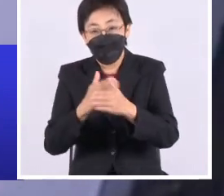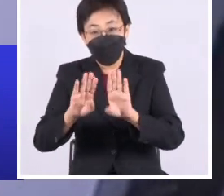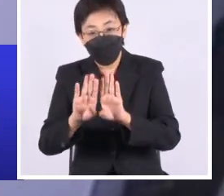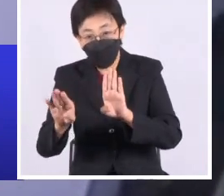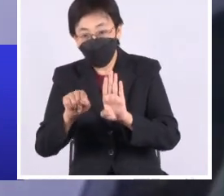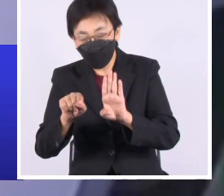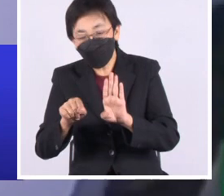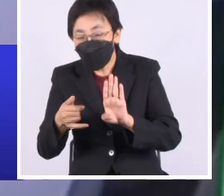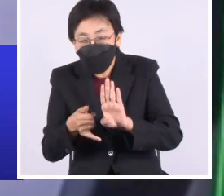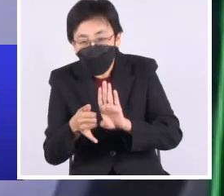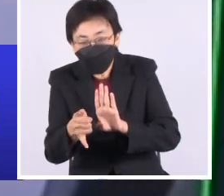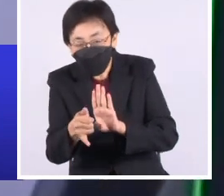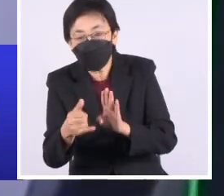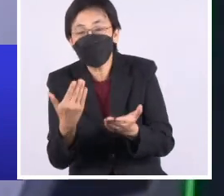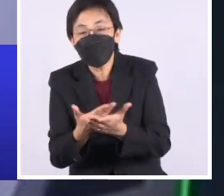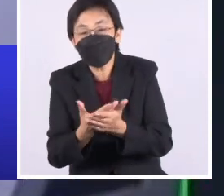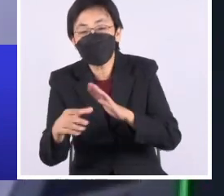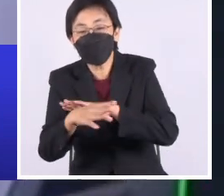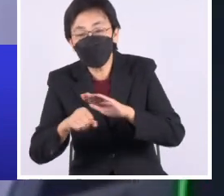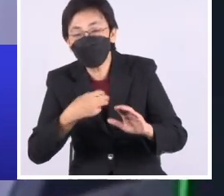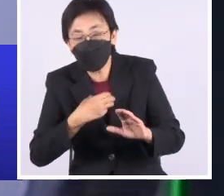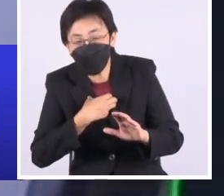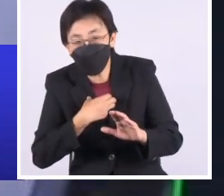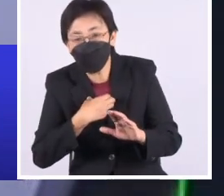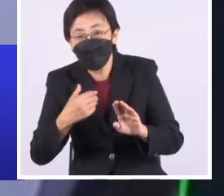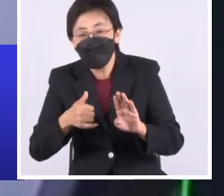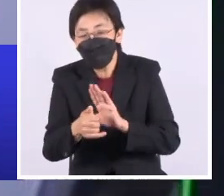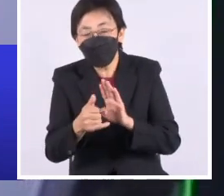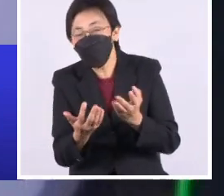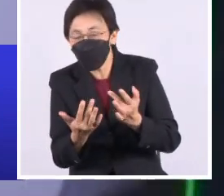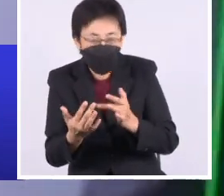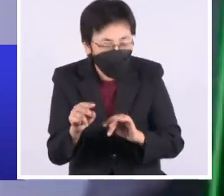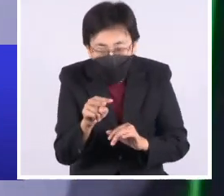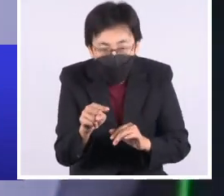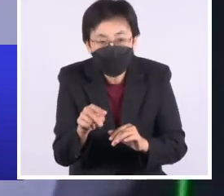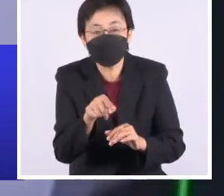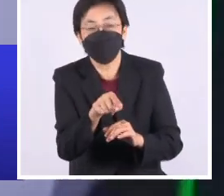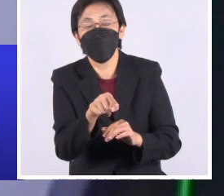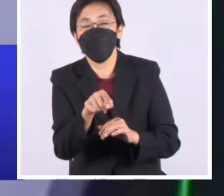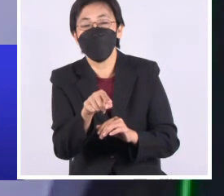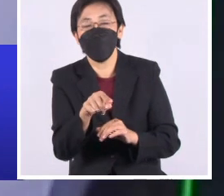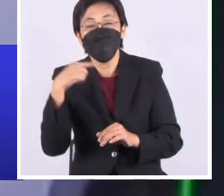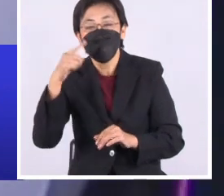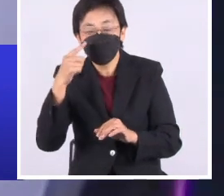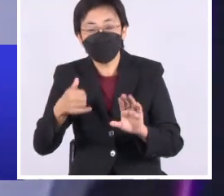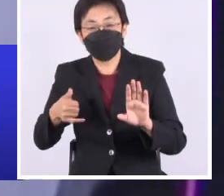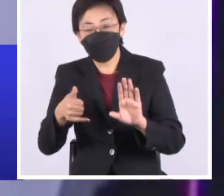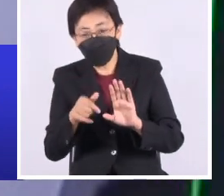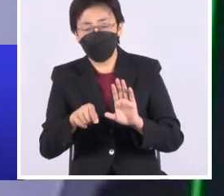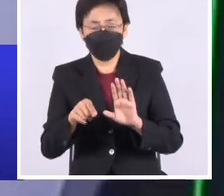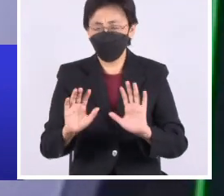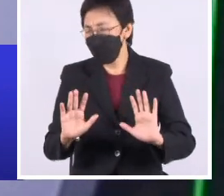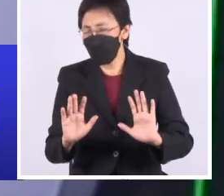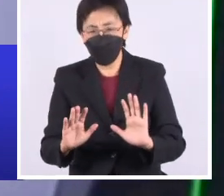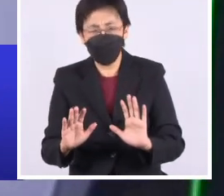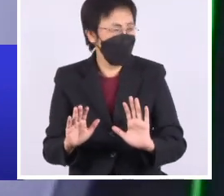รัพย์แต่จังหวะที่อยู่ในห้องผู้ตายกลับมาถึงห้องพอดีเขาก็เลยไปซ่อนตัวในห้องน้ำประมาณเกือบ20นาทีรอจน